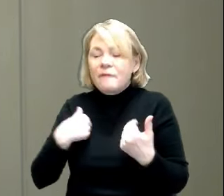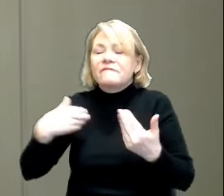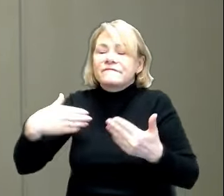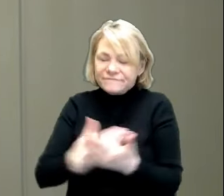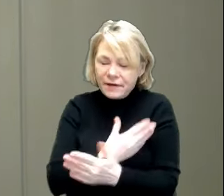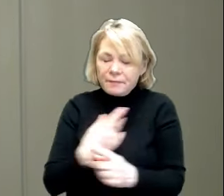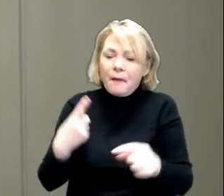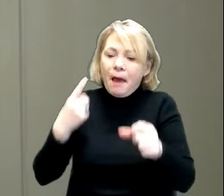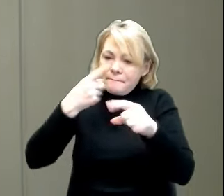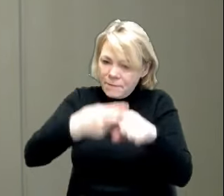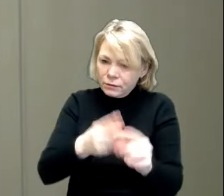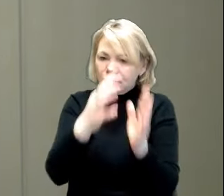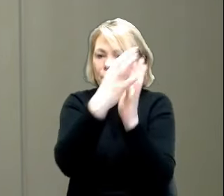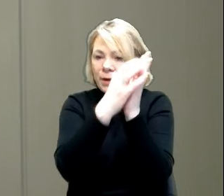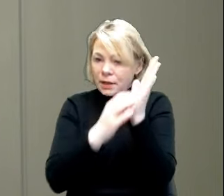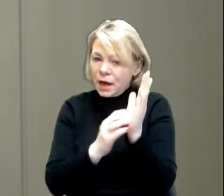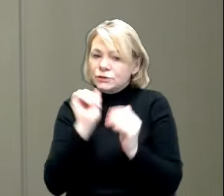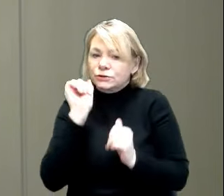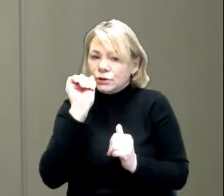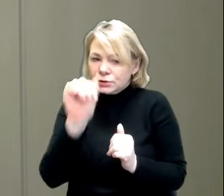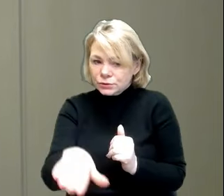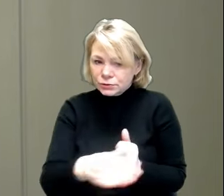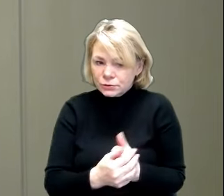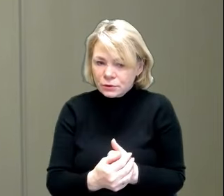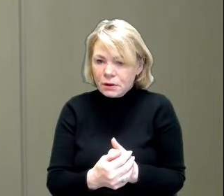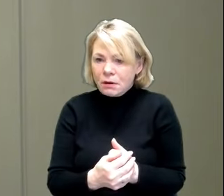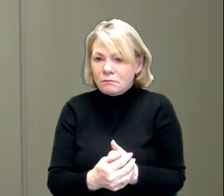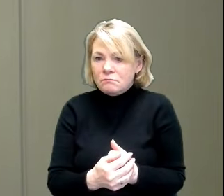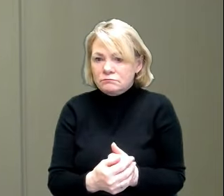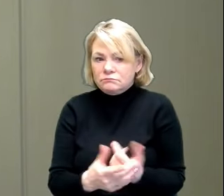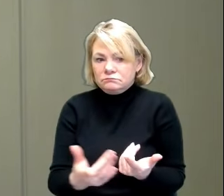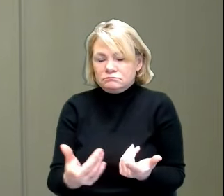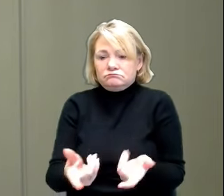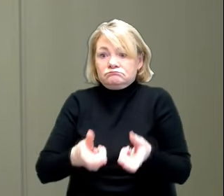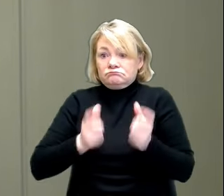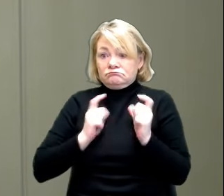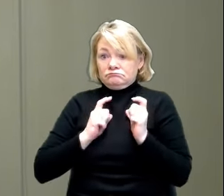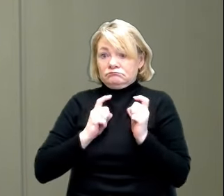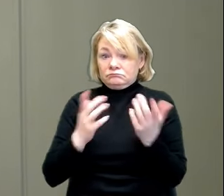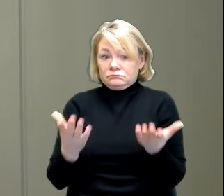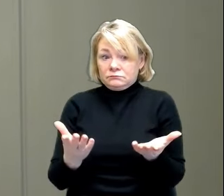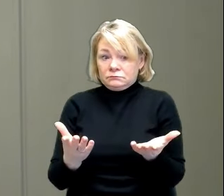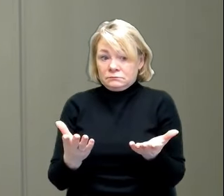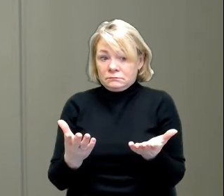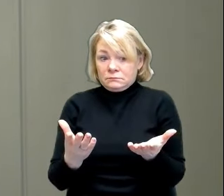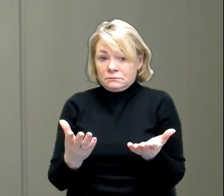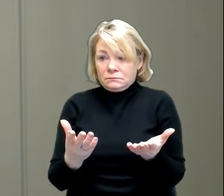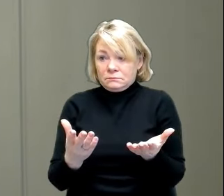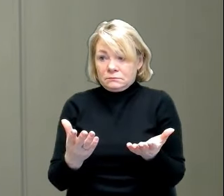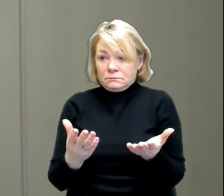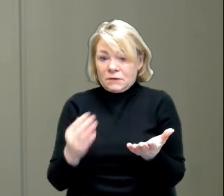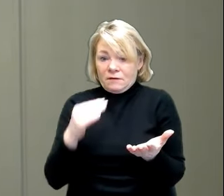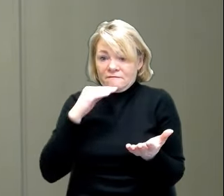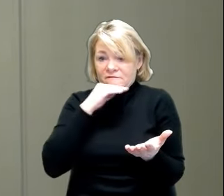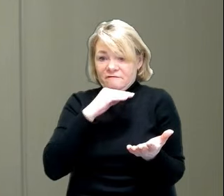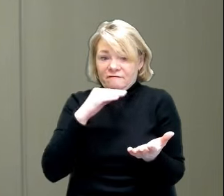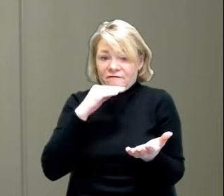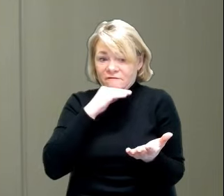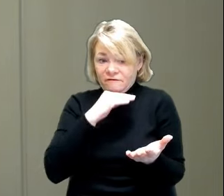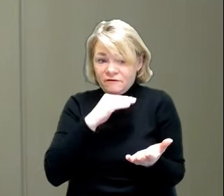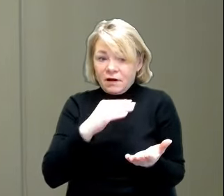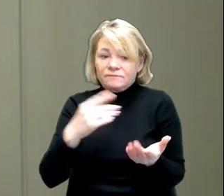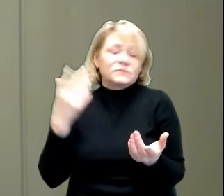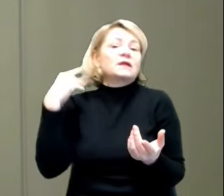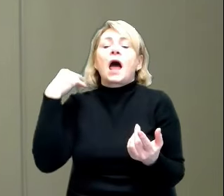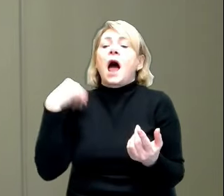raštą gaunu identišką raštą kadangi mes neatitikom tada sąlygų